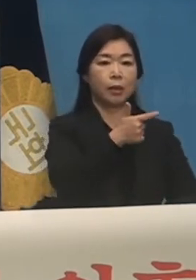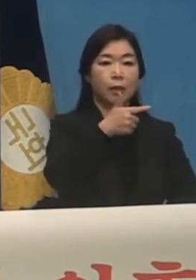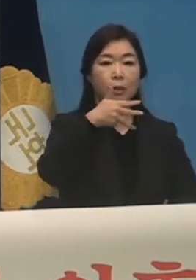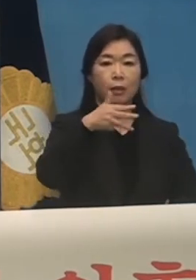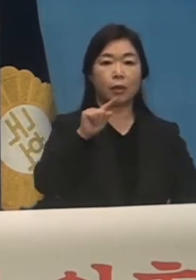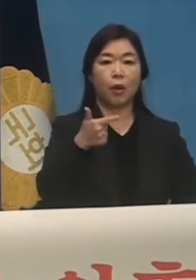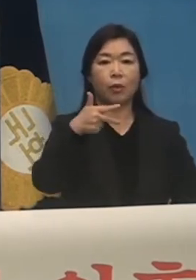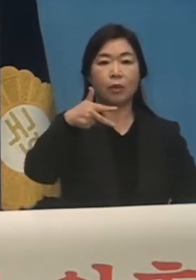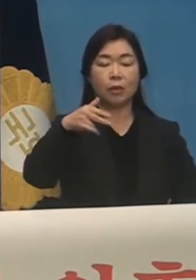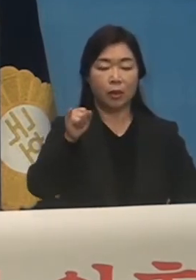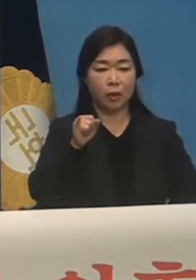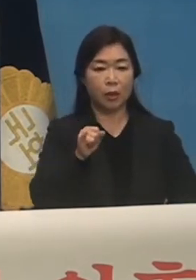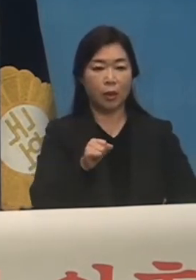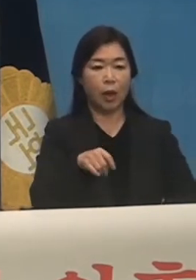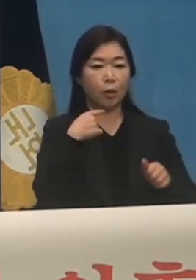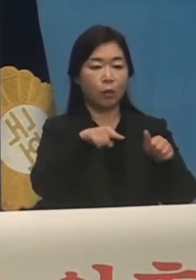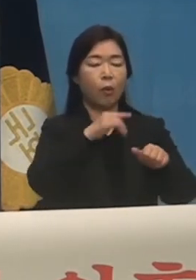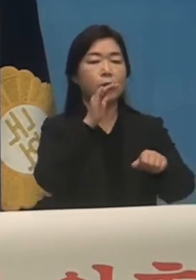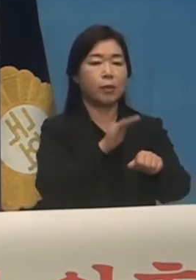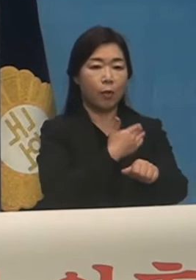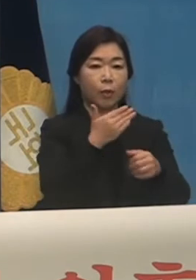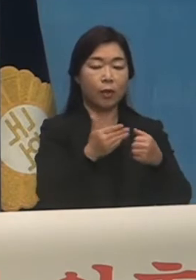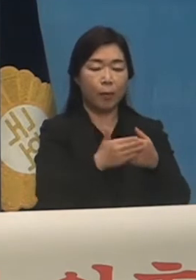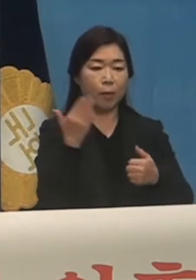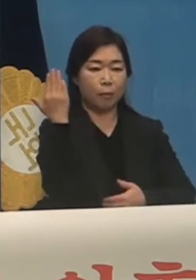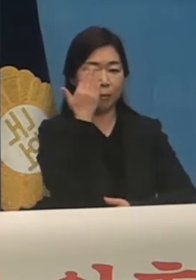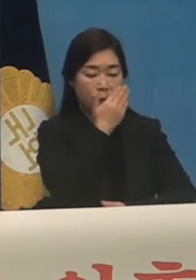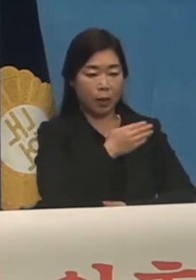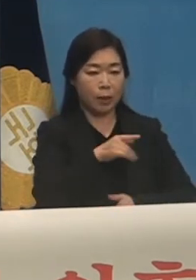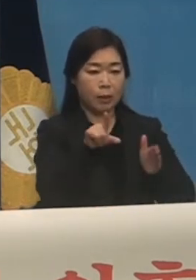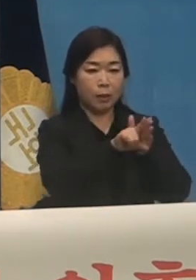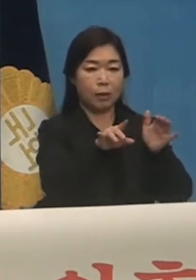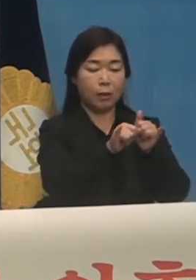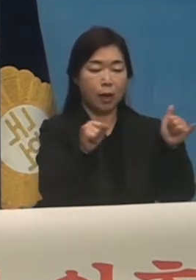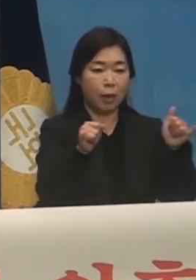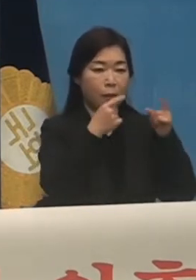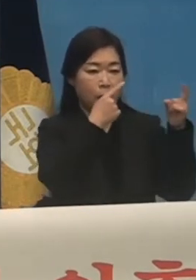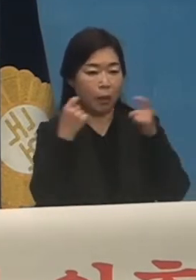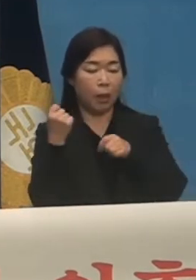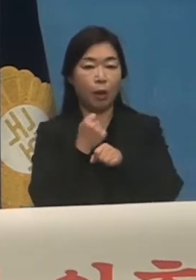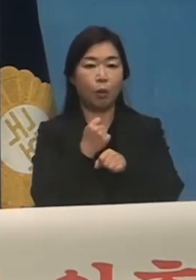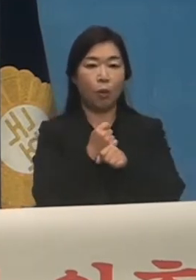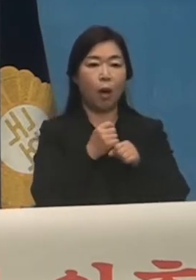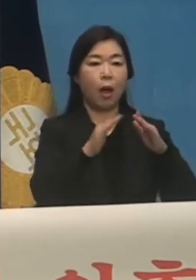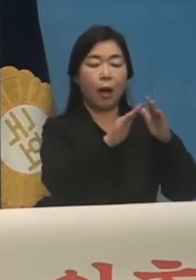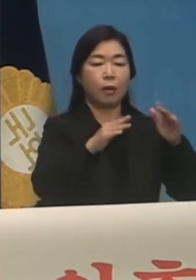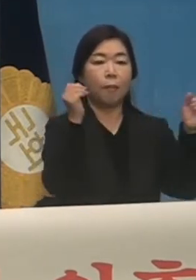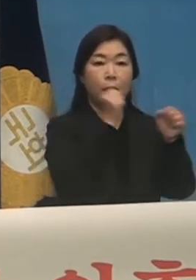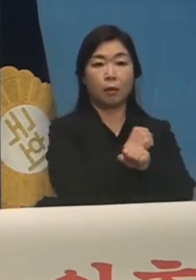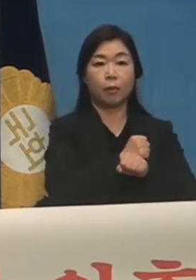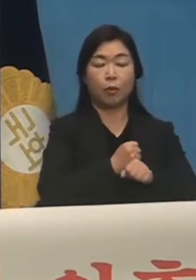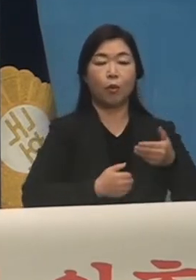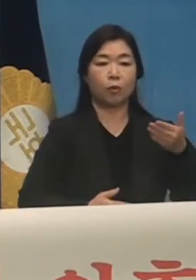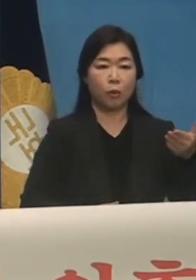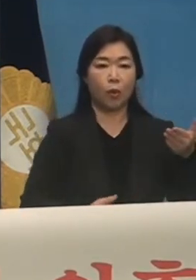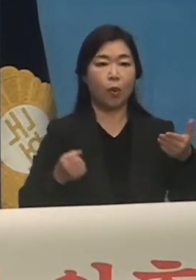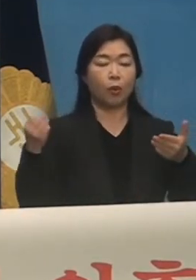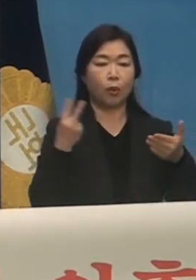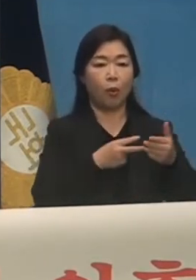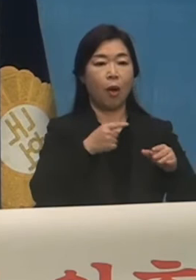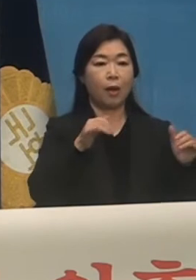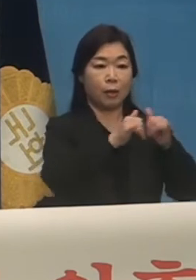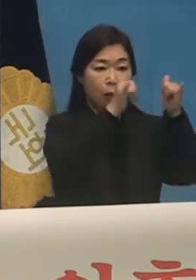잘못된 교리로 건전한 신자들을 미혹하여 가정을 파탄시키고 있을 뿐만 아니라 대사회적으로도